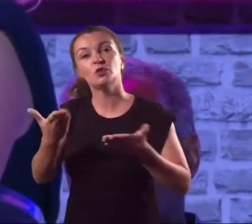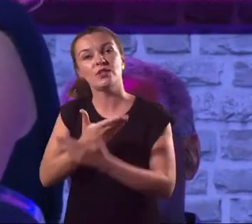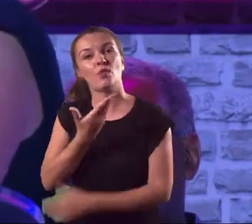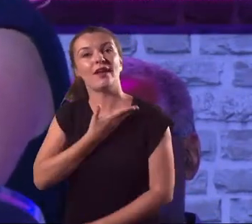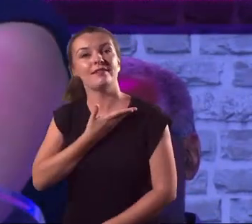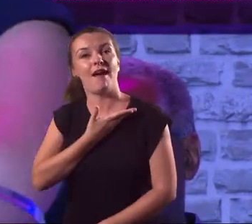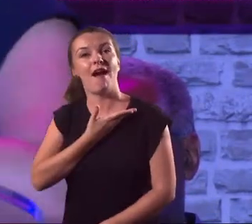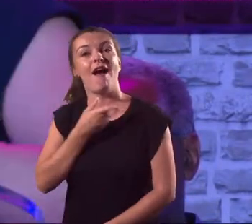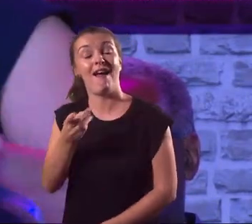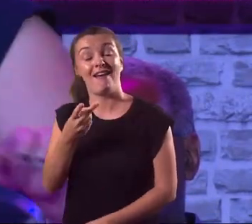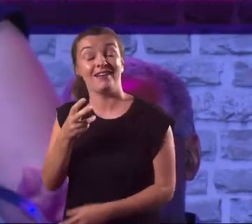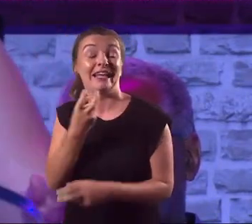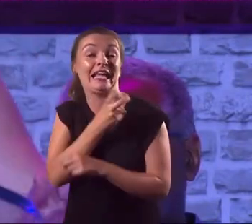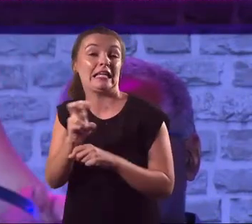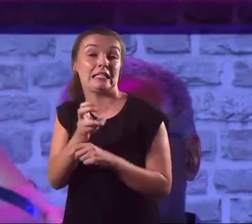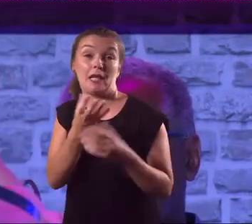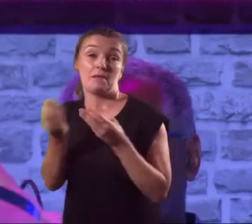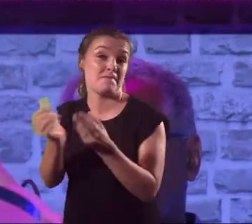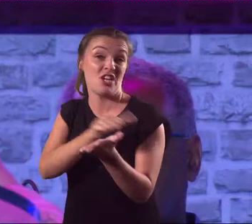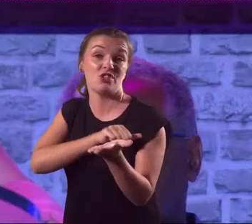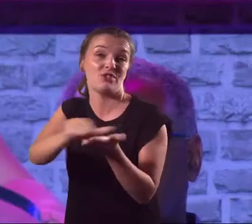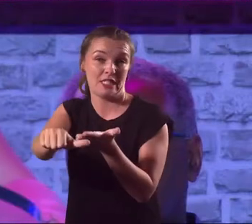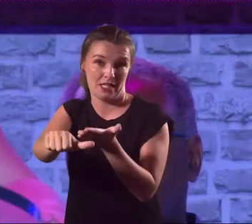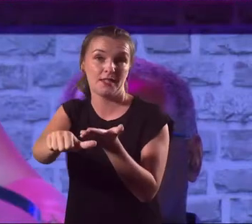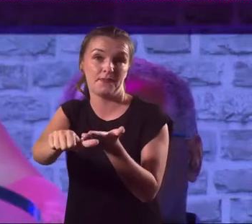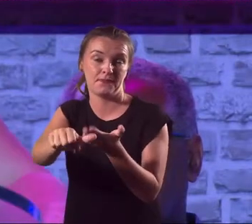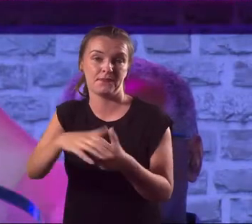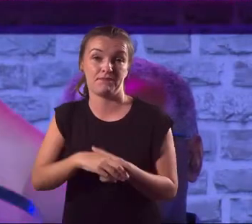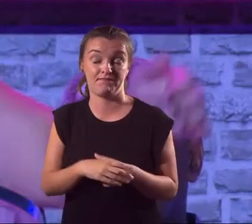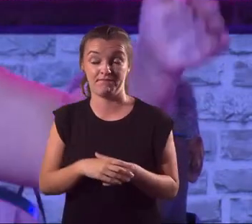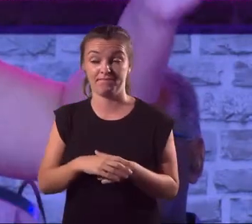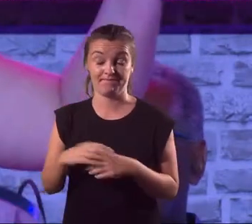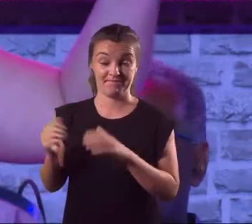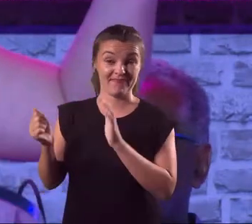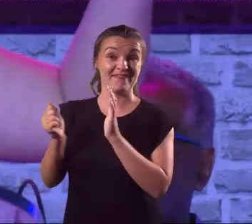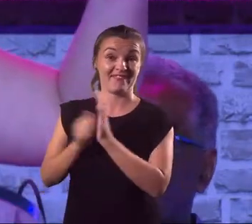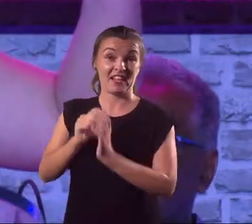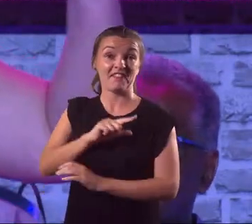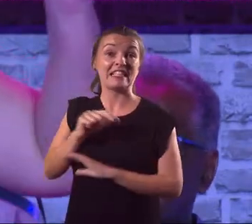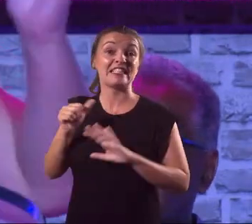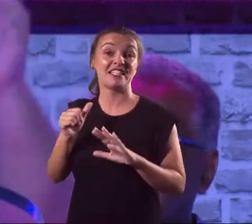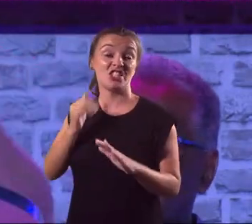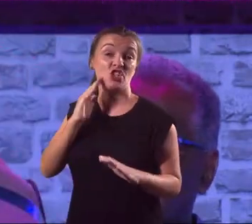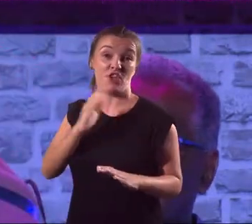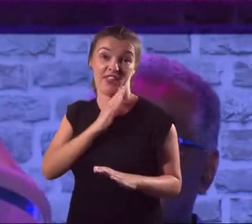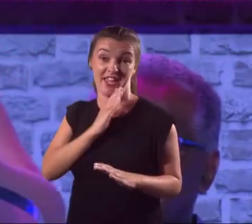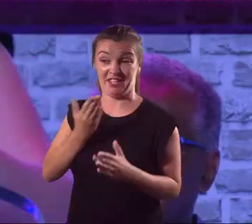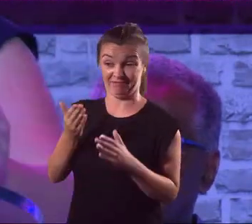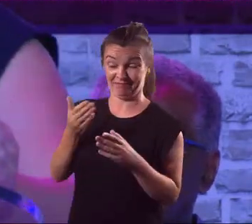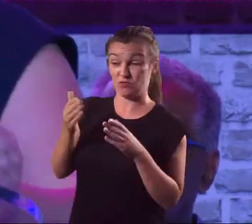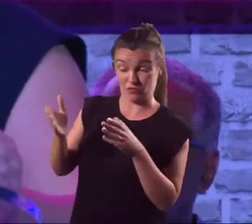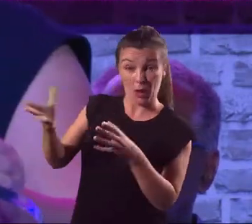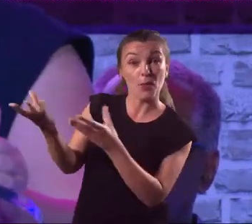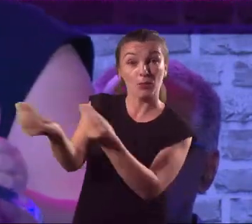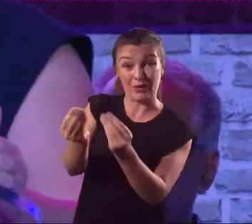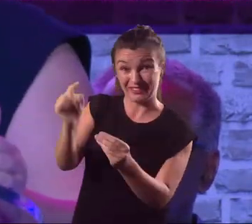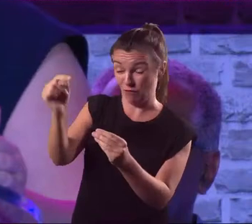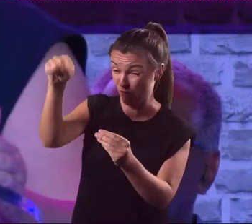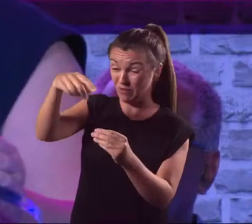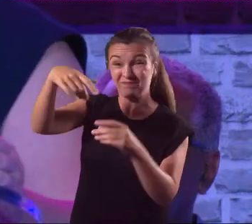Gaza. Depuis le 26 janvier, alors qu'ils avaient demandé à l'ensemble de la population d'aller vers le sud,